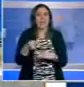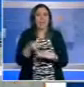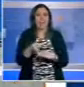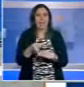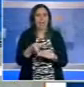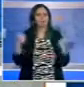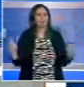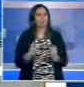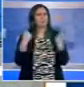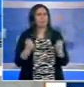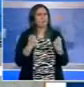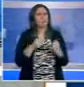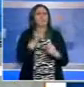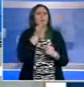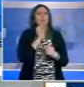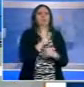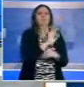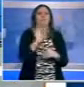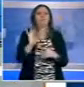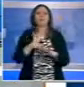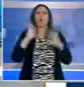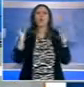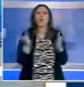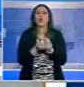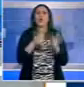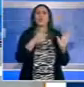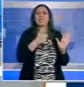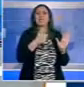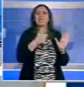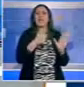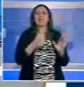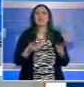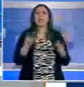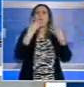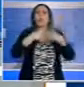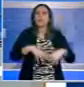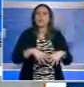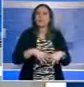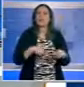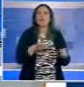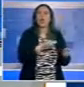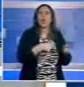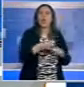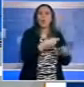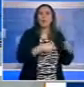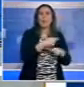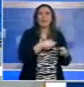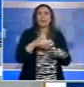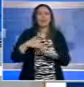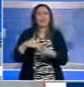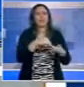le iniziative coinvolgono complessivamente quasi 60 organizzazioni tra cooperative sociali associazioni